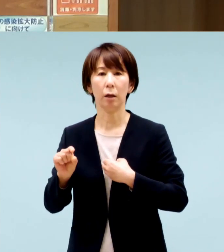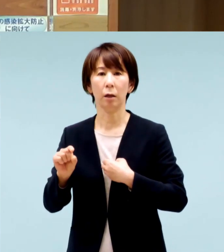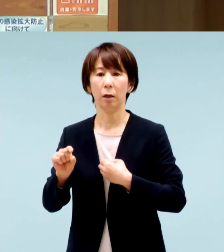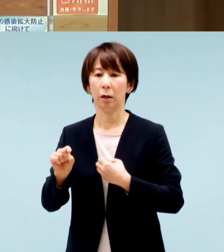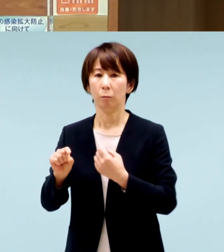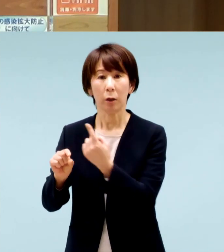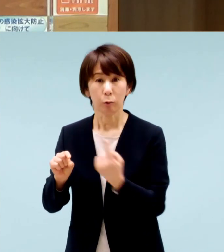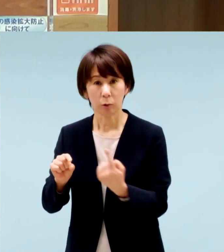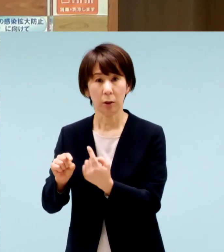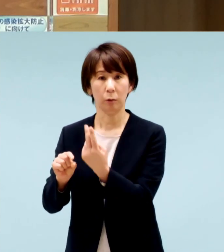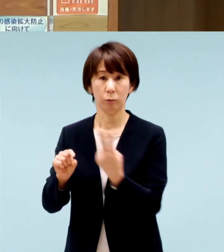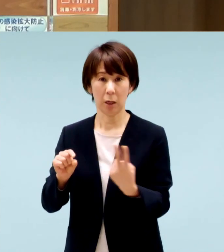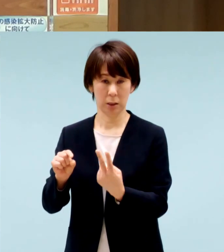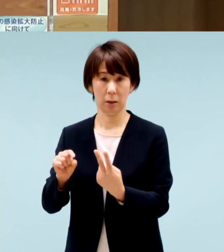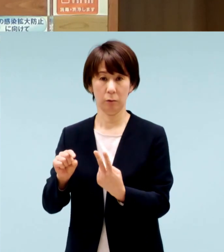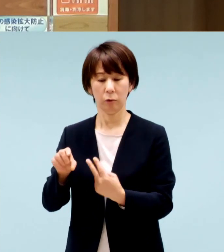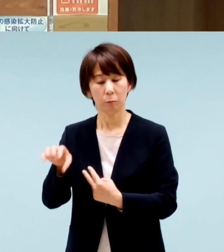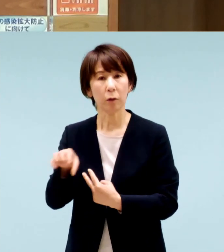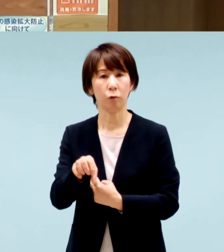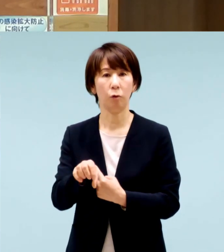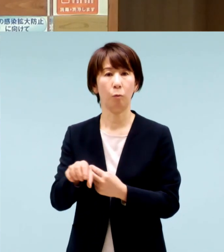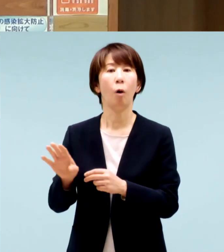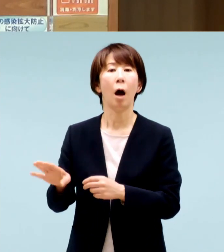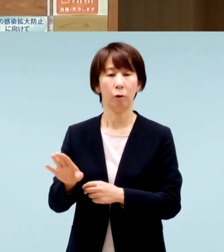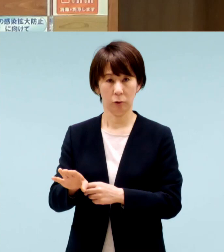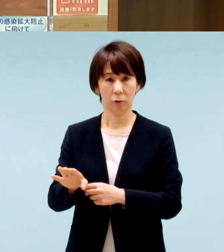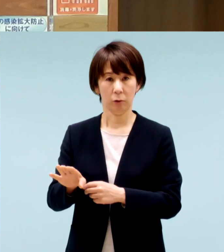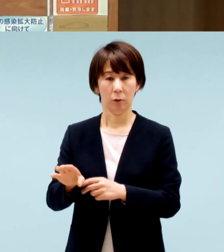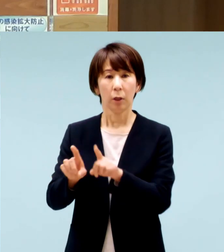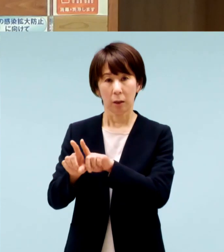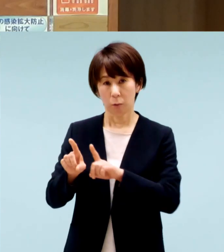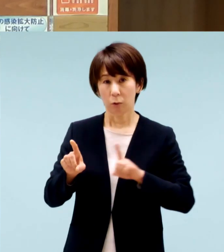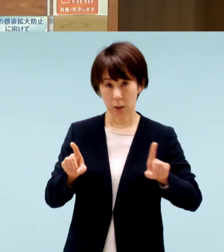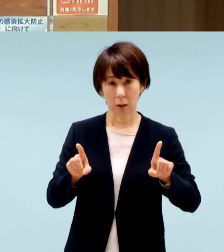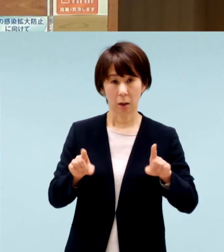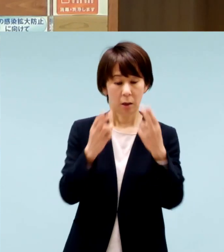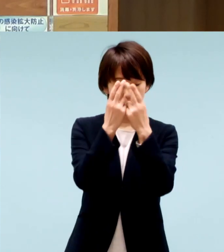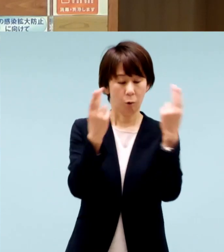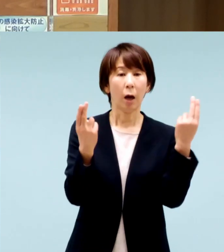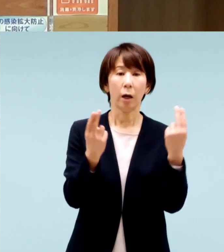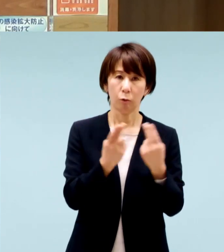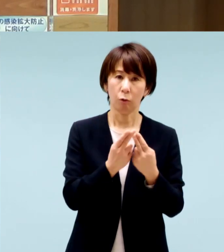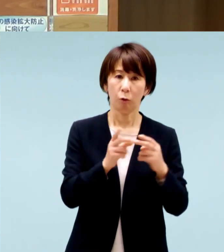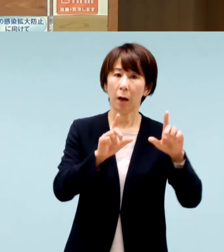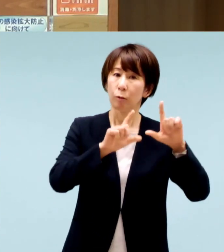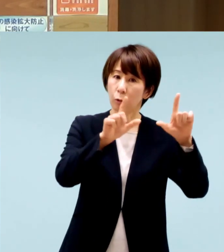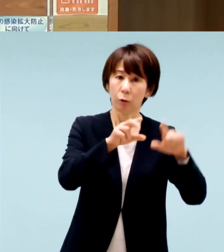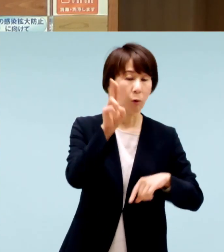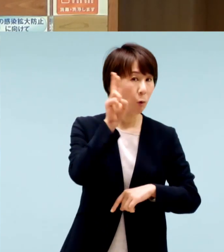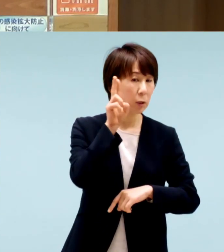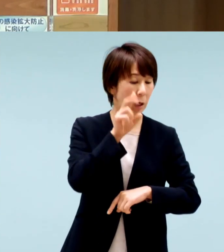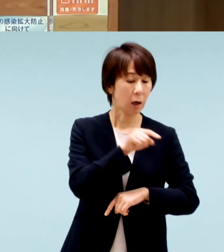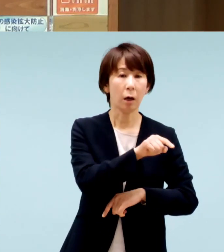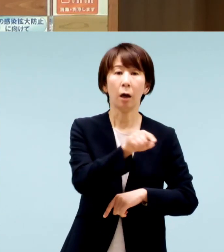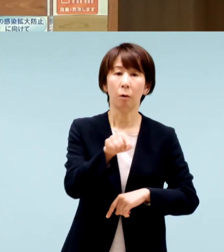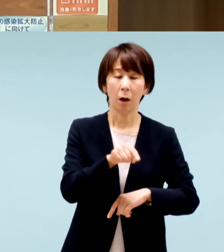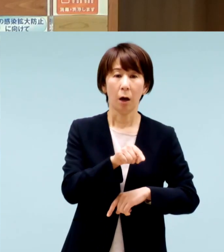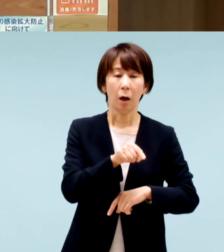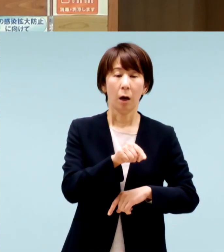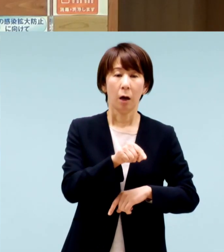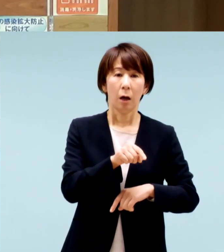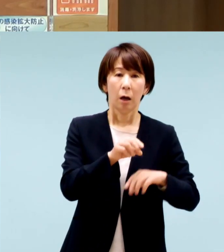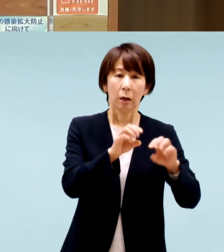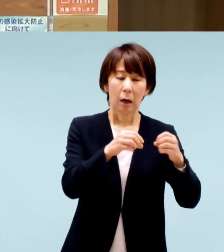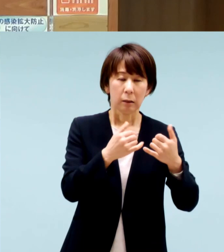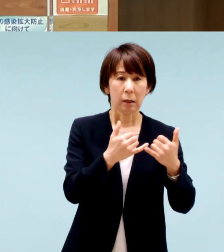ところで、一方で、北海道もそうですけども、東京とか大阪とか、まあ、そういうところっていうのは感染者数